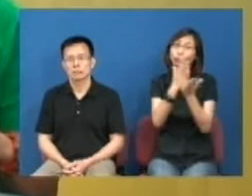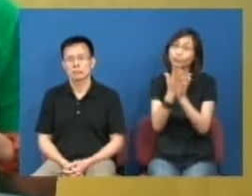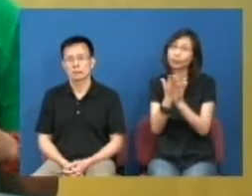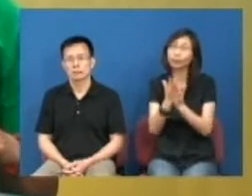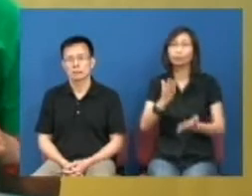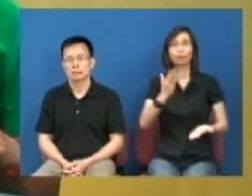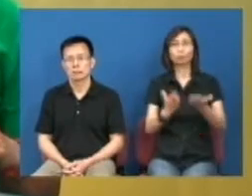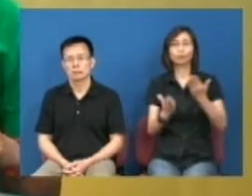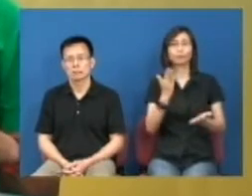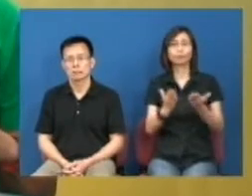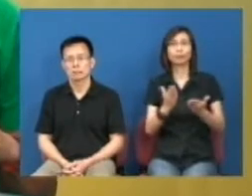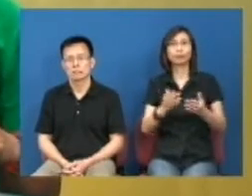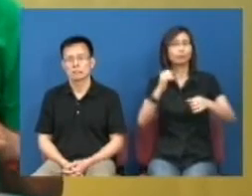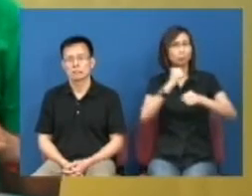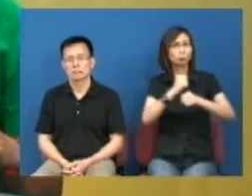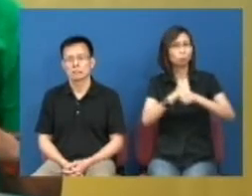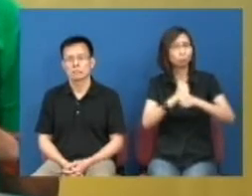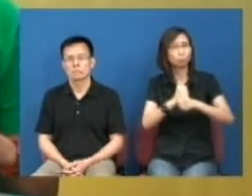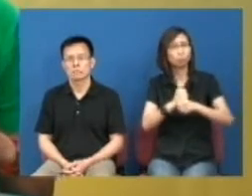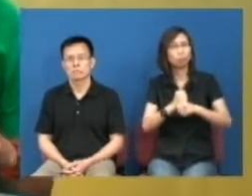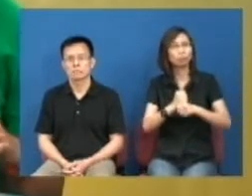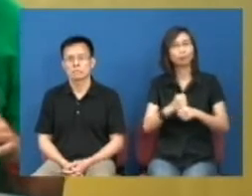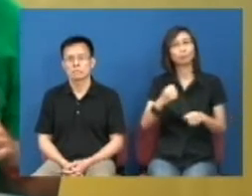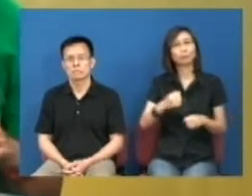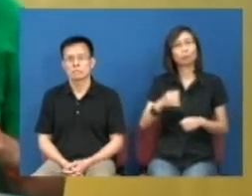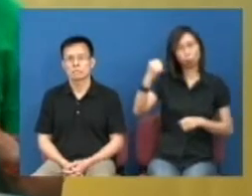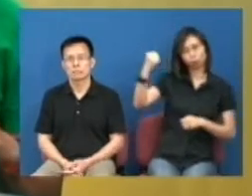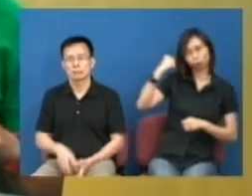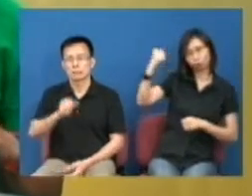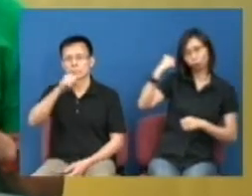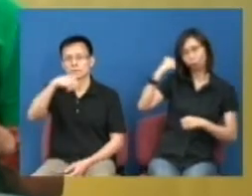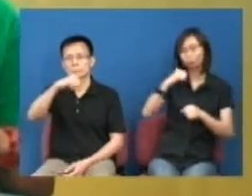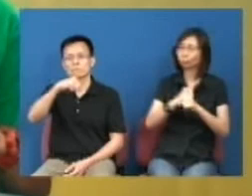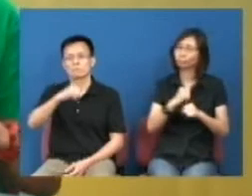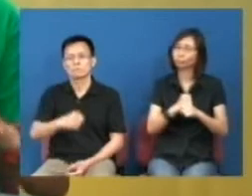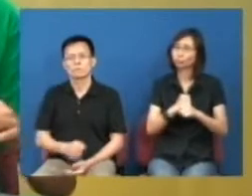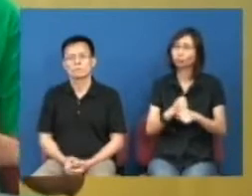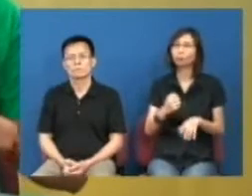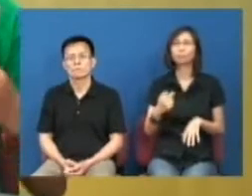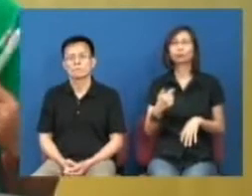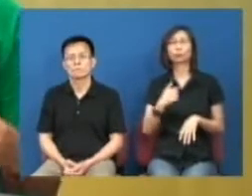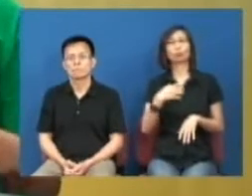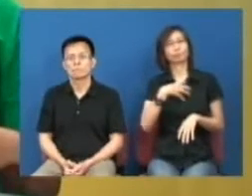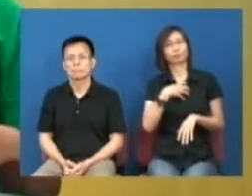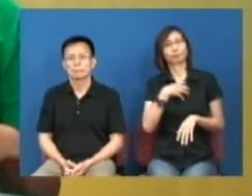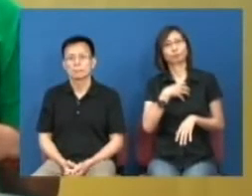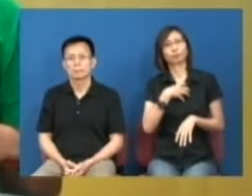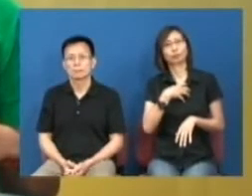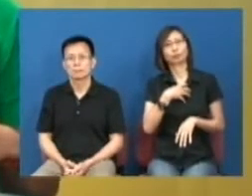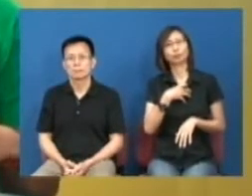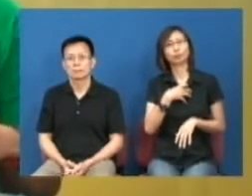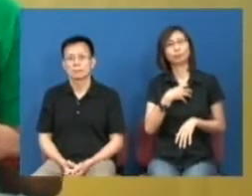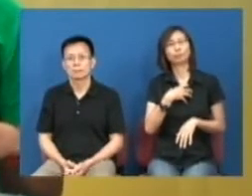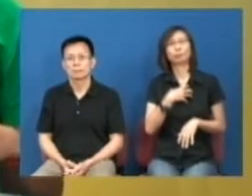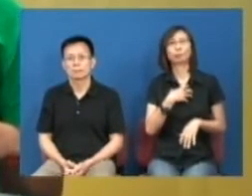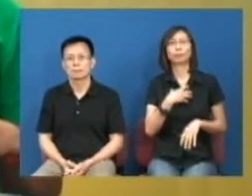目嘅剪輯啊、製作嗰方面咧，其實都花咗一啲心思啊。咁某程度上，我會覺得其實作為一個主辦